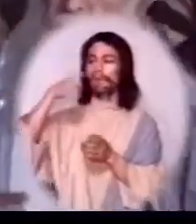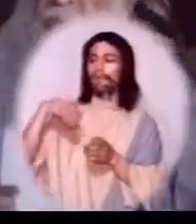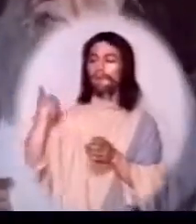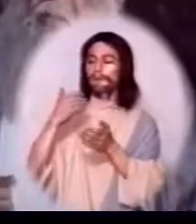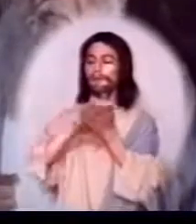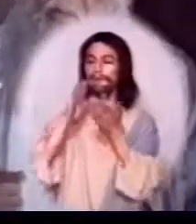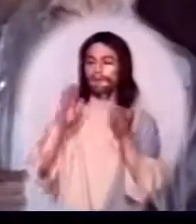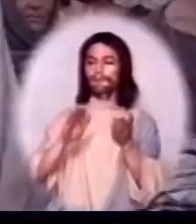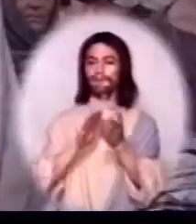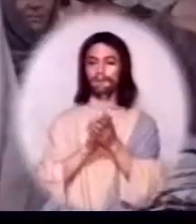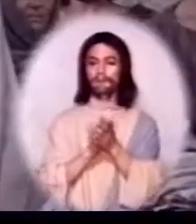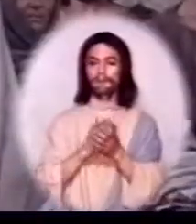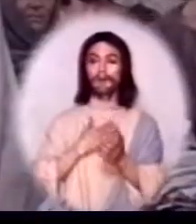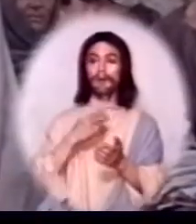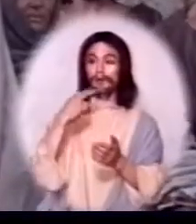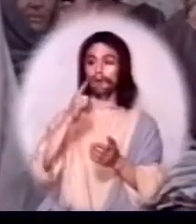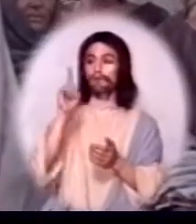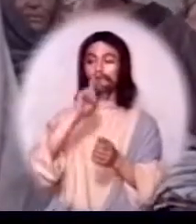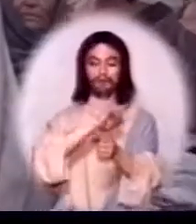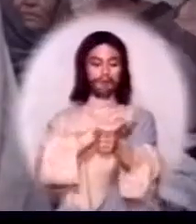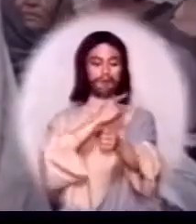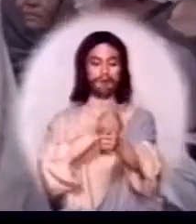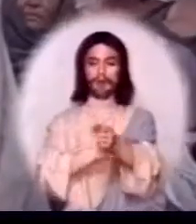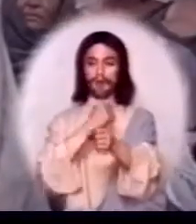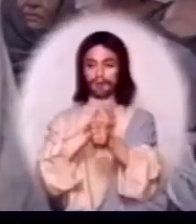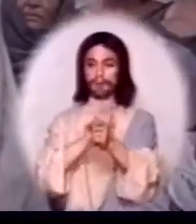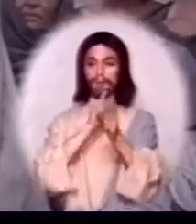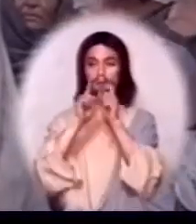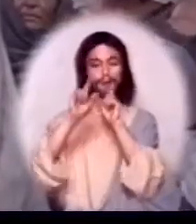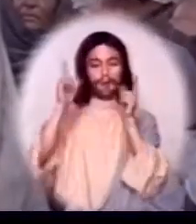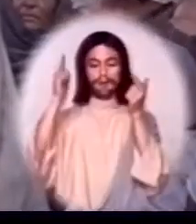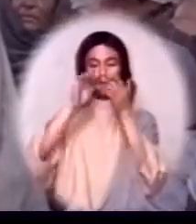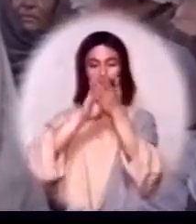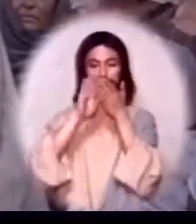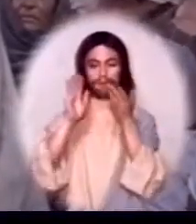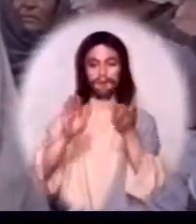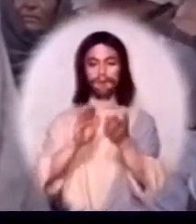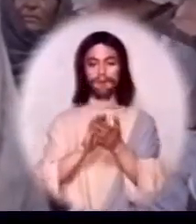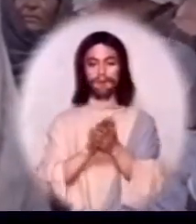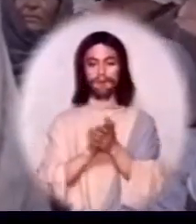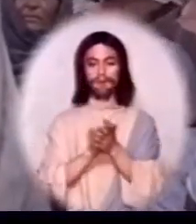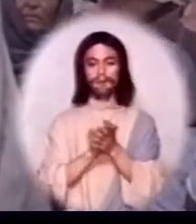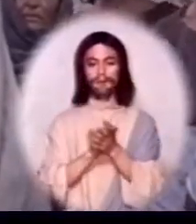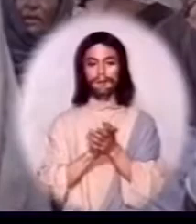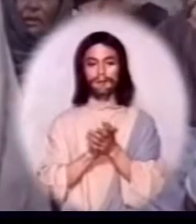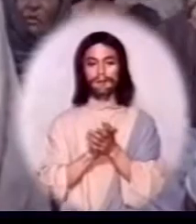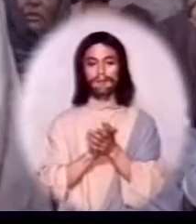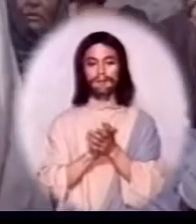어디로서인지 모르겠소. 나도 무슨 권세로 하는지 말하지 아니하겠노라.